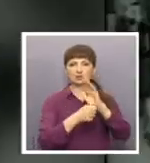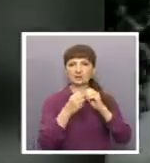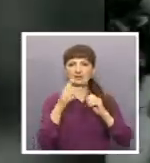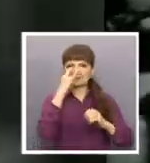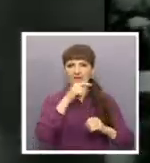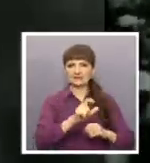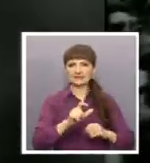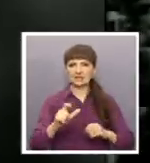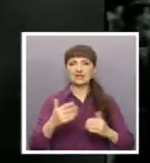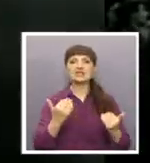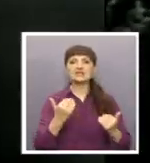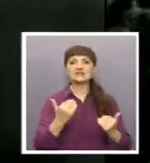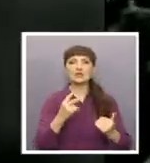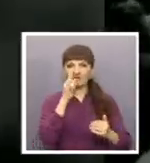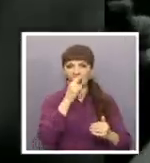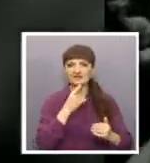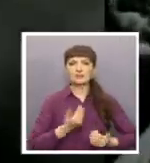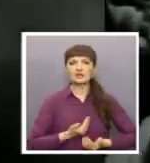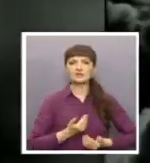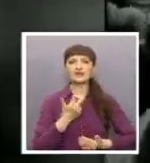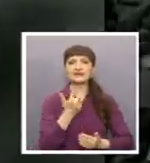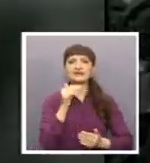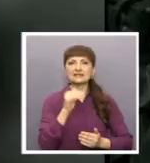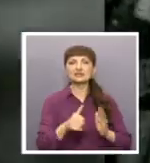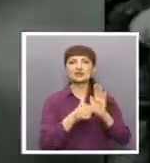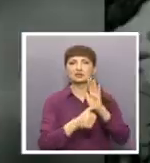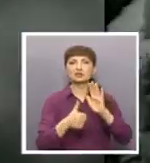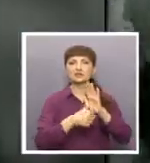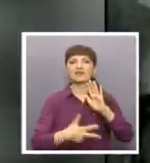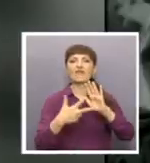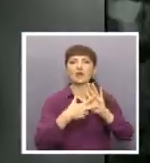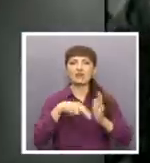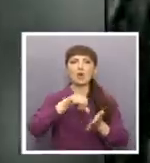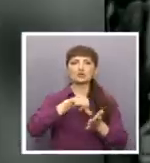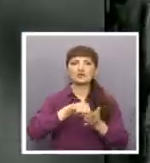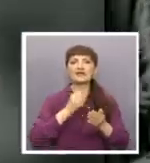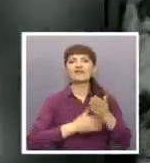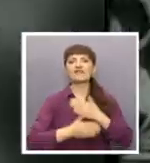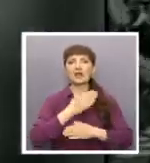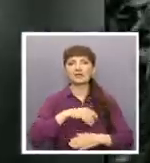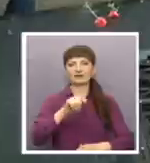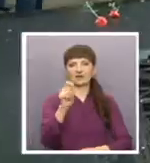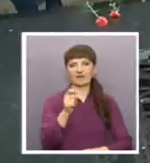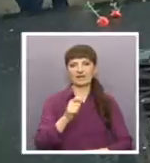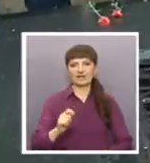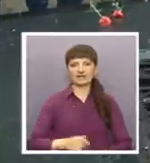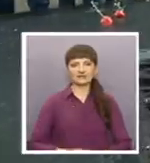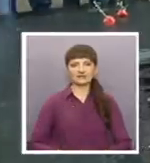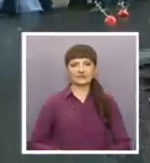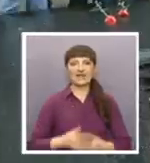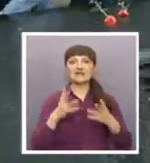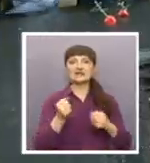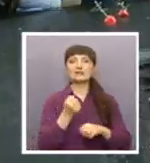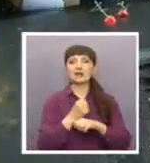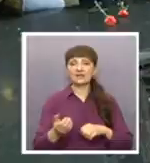615 казахстанцев. Сегодня в стране проживают 3668 участников и инвалидов войны. День Победы для